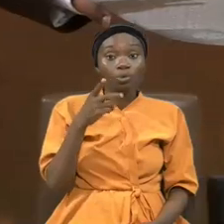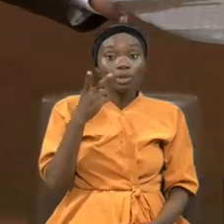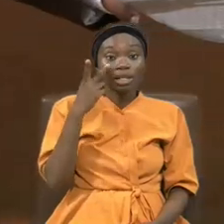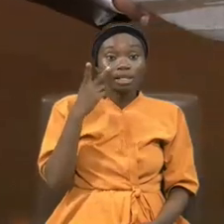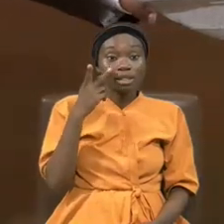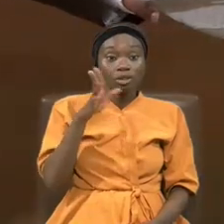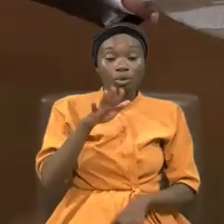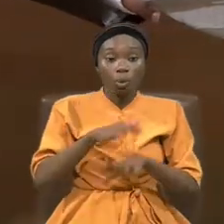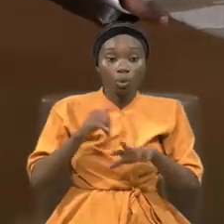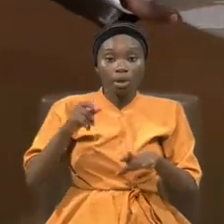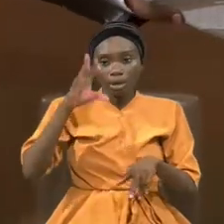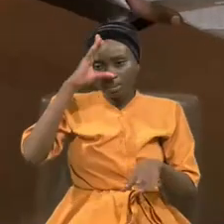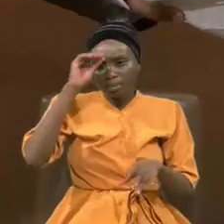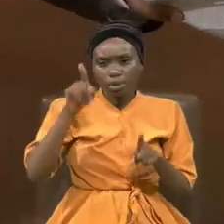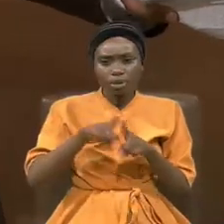Premier Corinthiens 1, 6.